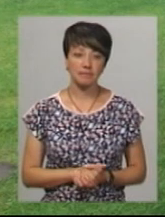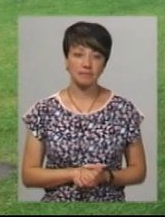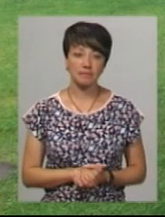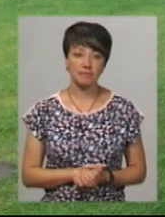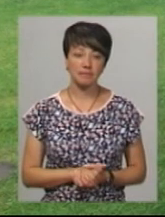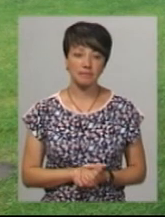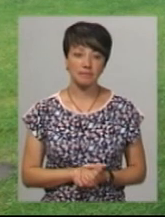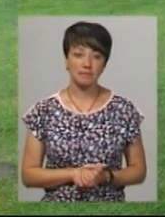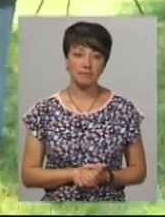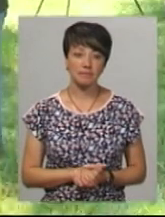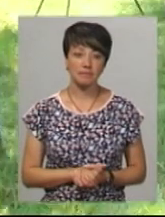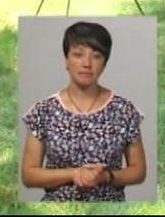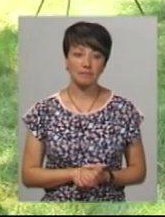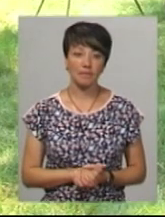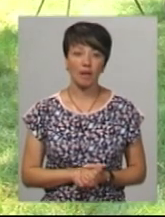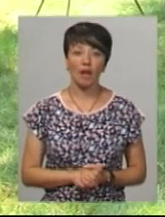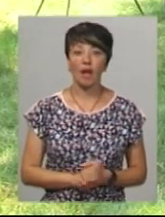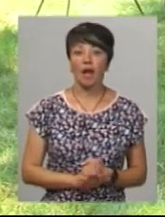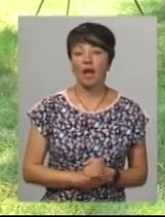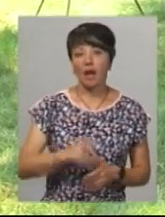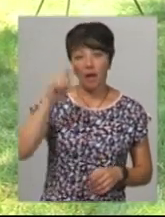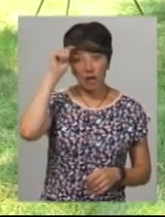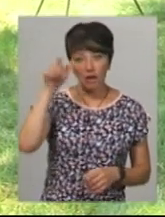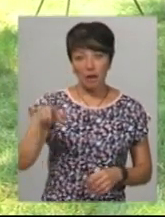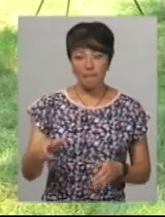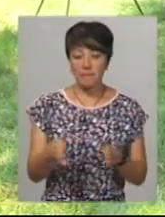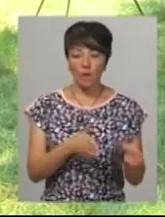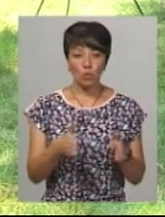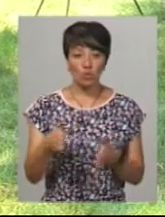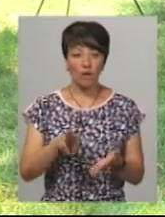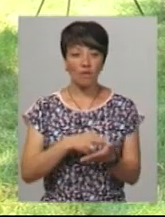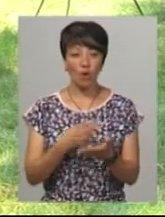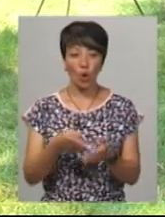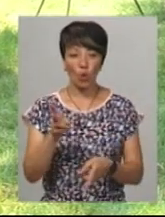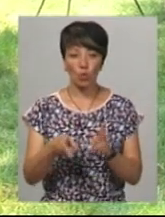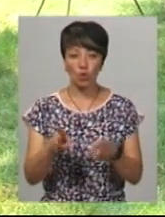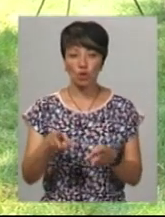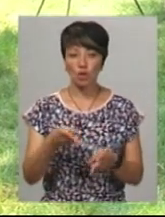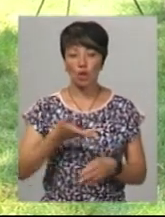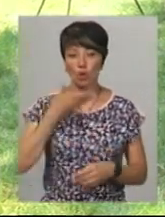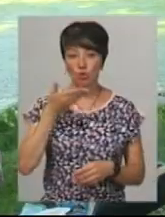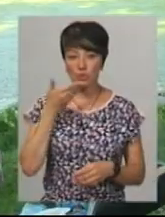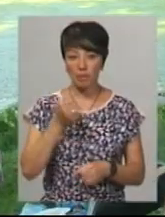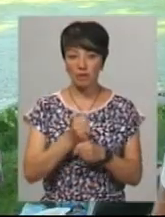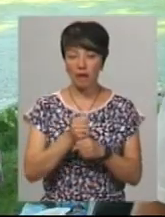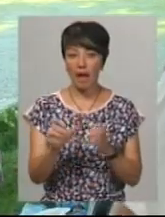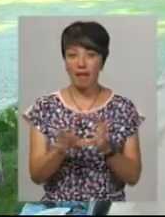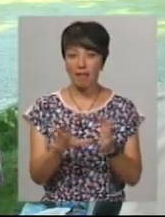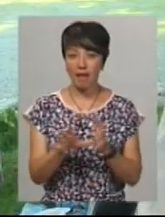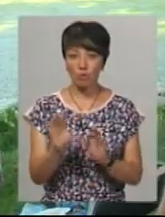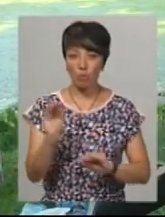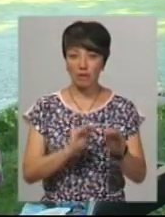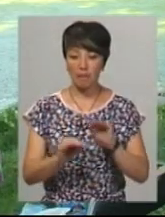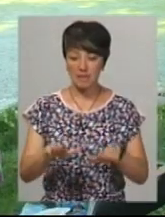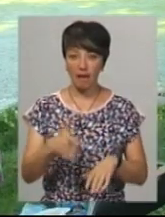аплодуєте. Дякую. Олександр Грищук приготував куліш та юшку. Чоловік працює електромонтером на місцевій ГЕС. Каже, у